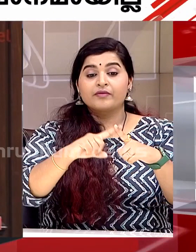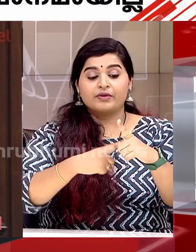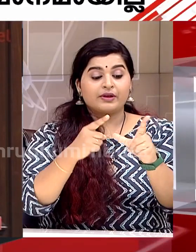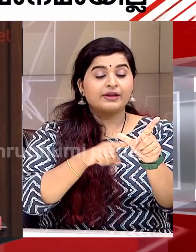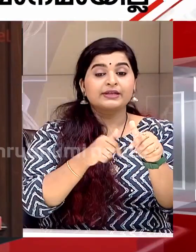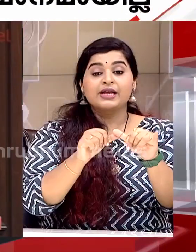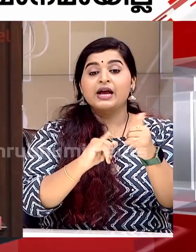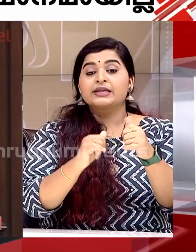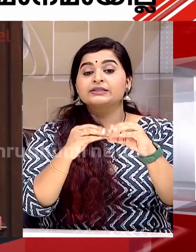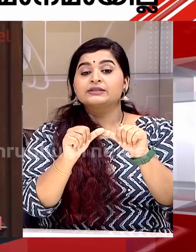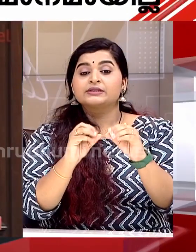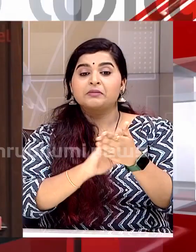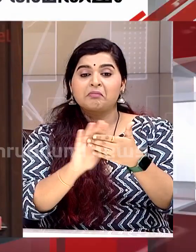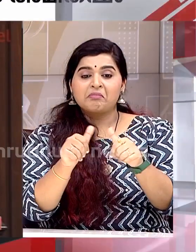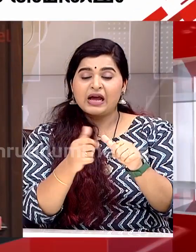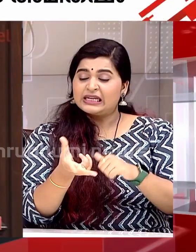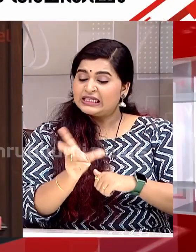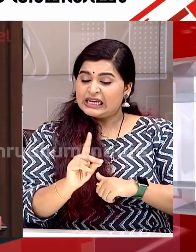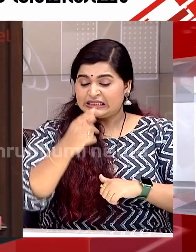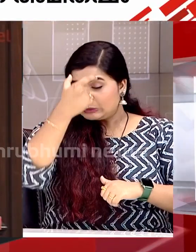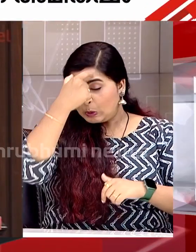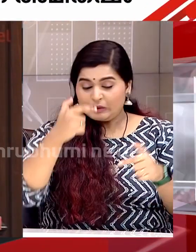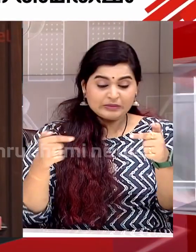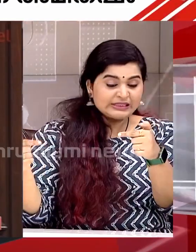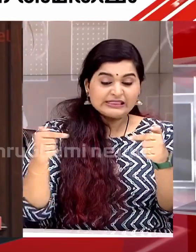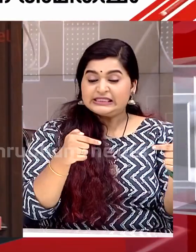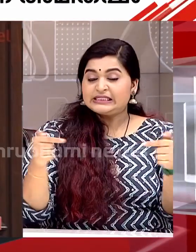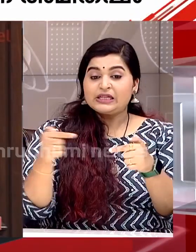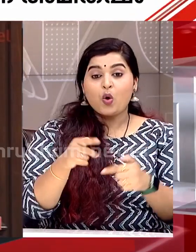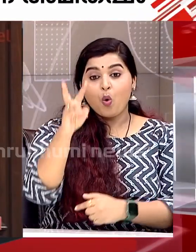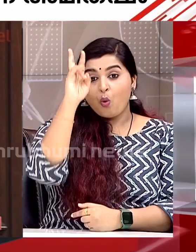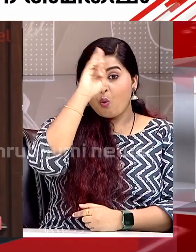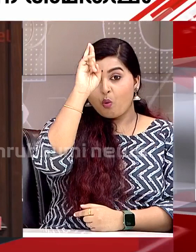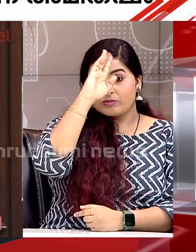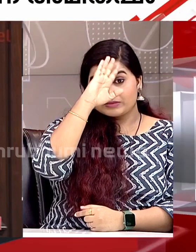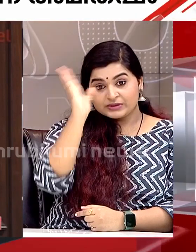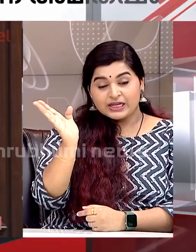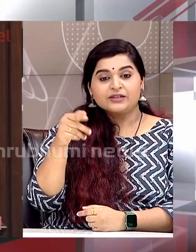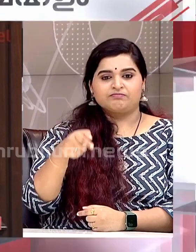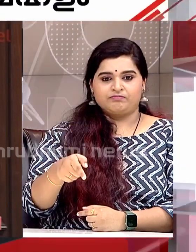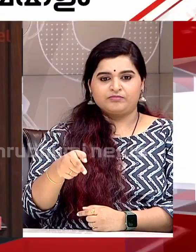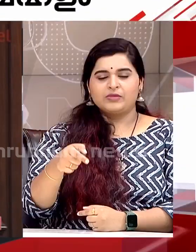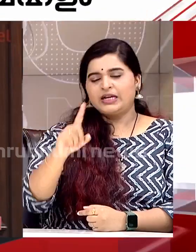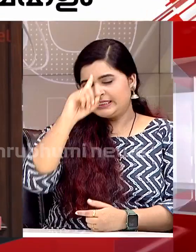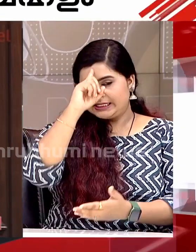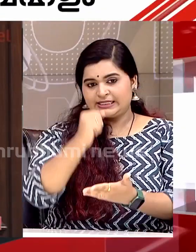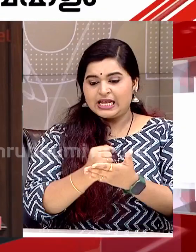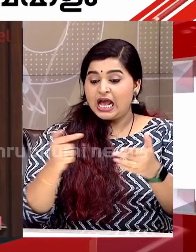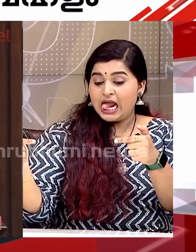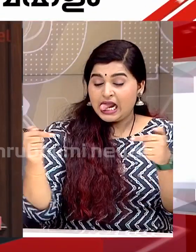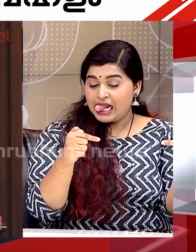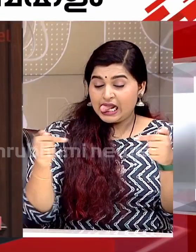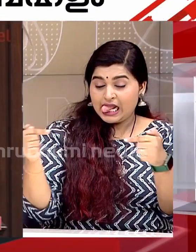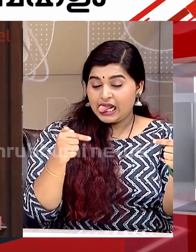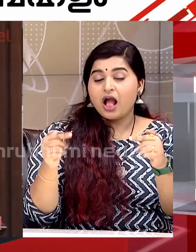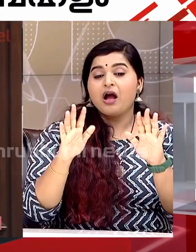ശേഷം പ്രതിപക്ഷം വാക്കൌട്ട് നടത്തുകയും ചെയ്തിട്ടുണ്ടായിരുന്നു. അതേസമയം ഇപ്പോൾ ലോക്സഭയിൽ ഡാറ്റ പ്രൊട്ടക്ഷൻ ബില്ല്